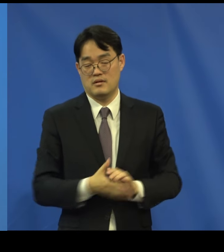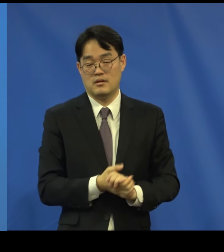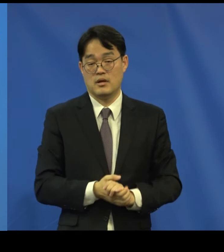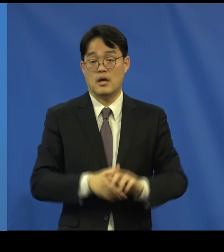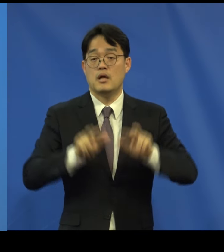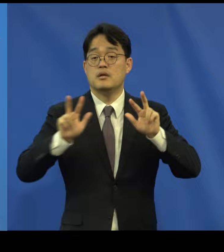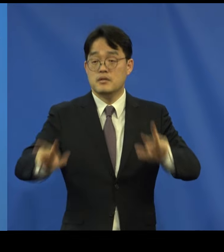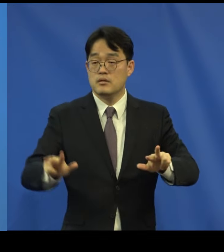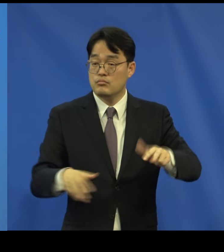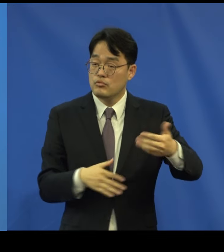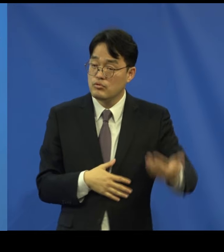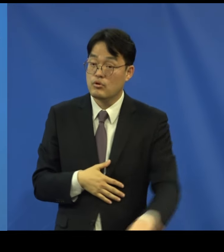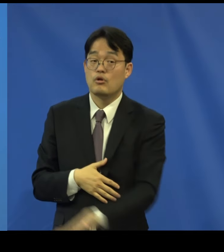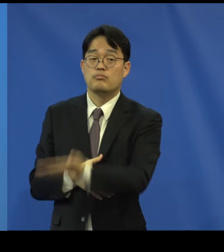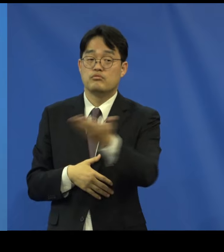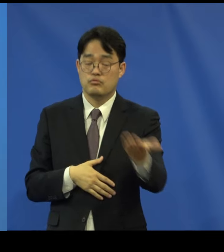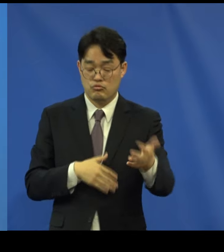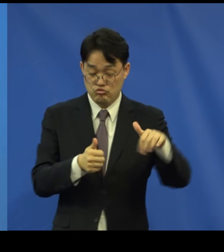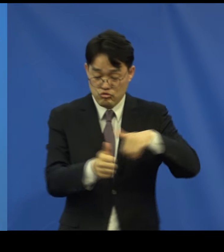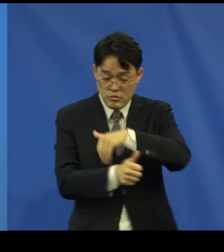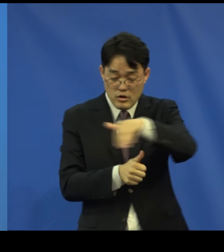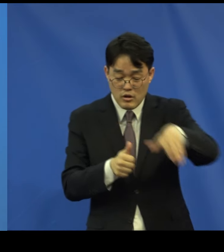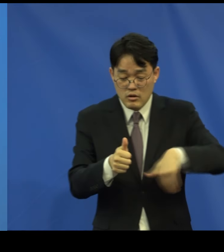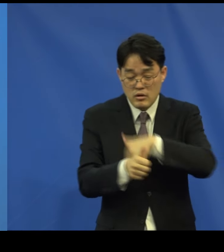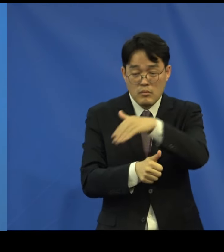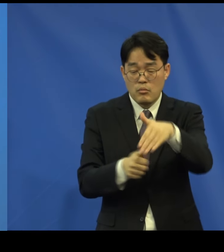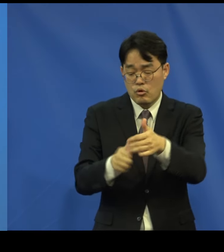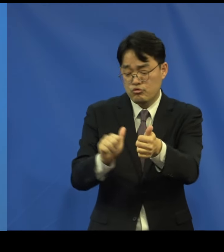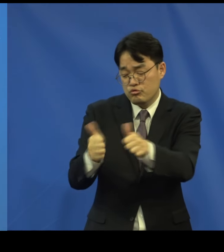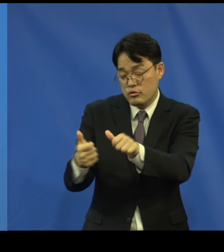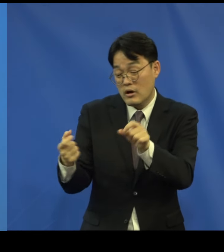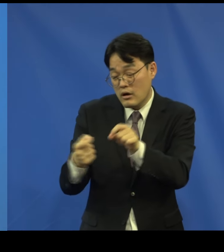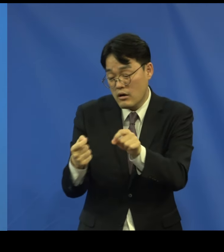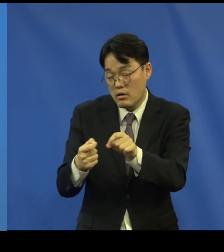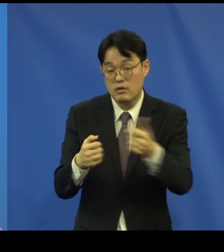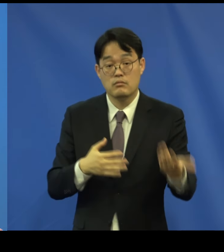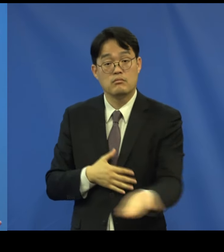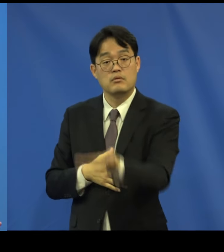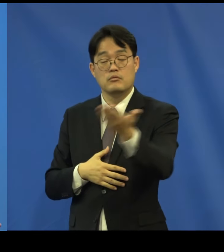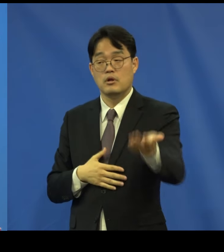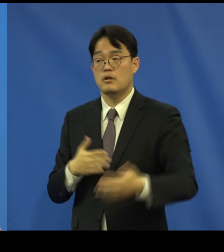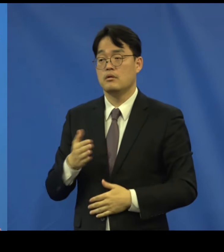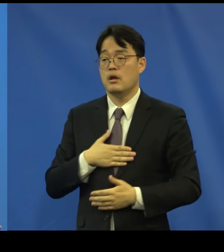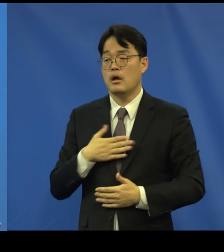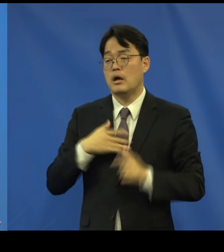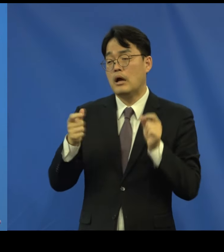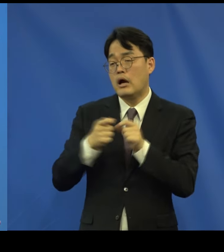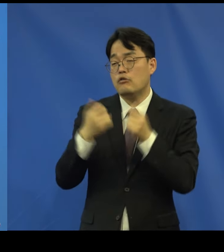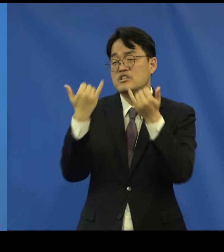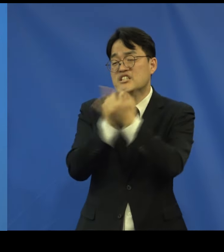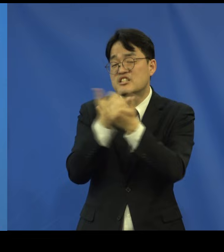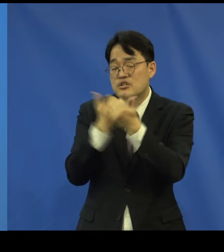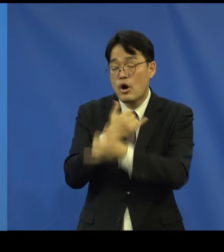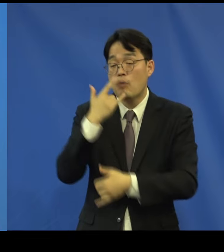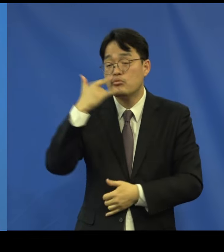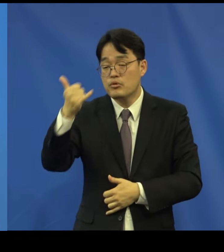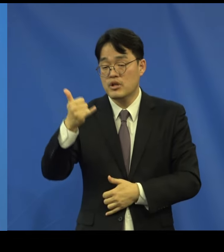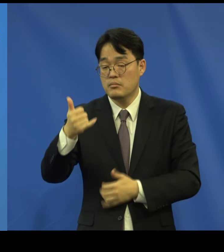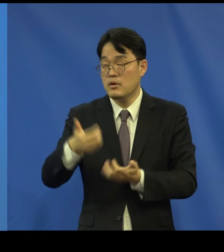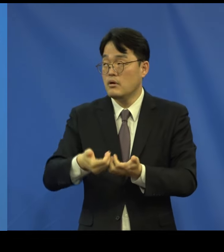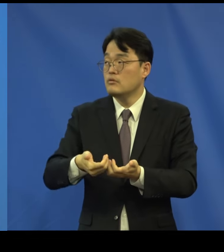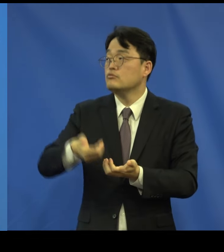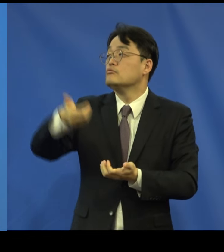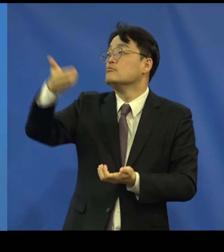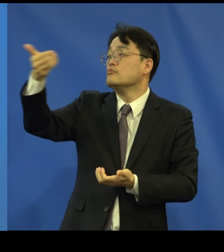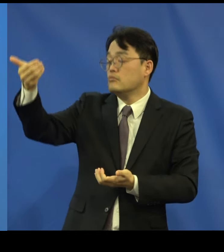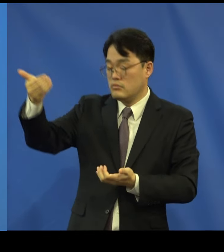사람이 죽었다는 보고를 들을 때 우리는 귀담아 들어야 합니다. 그 죽음은 우리 모두에게 예약되어 있습니다. 어느 날 나의 차례가 될